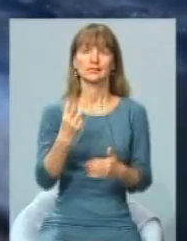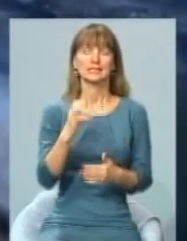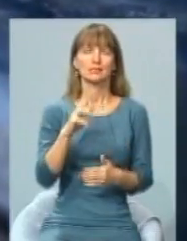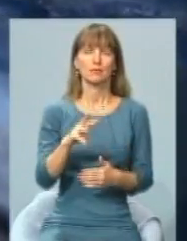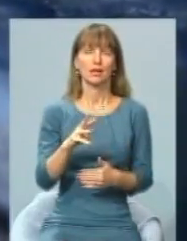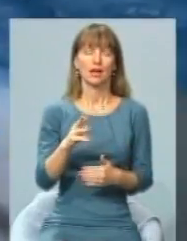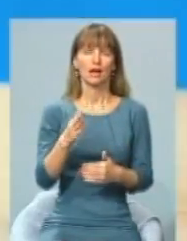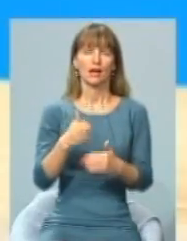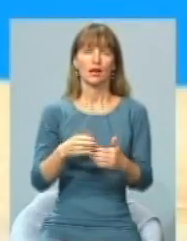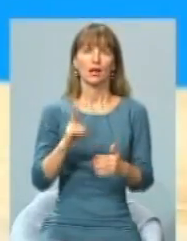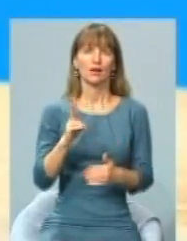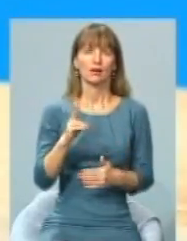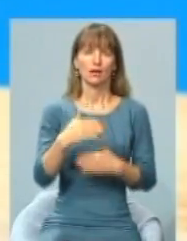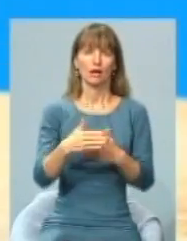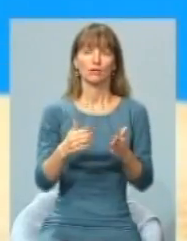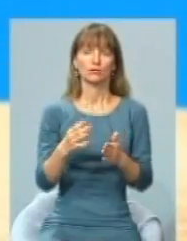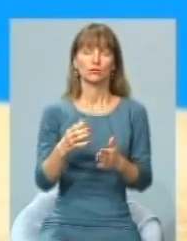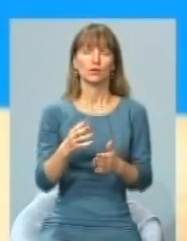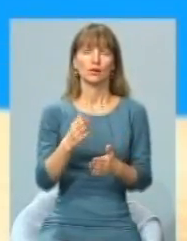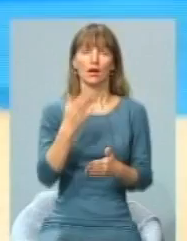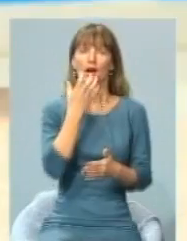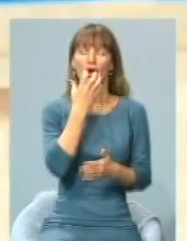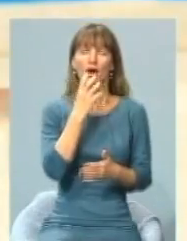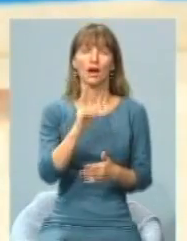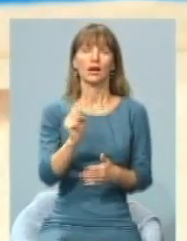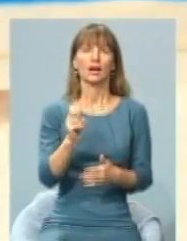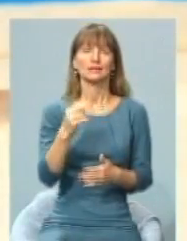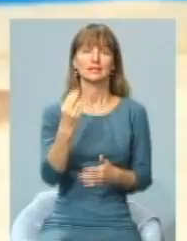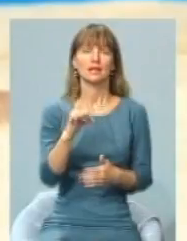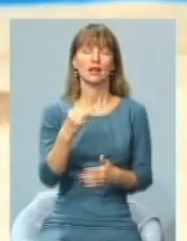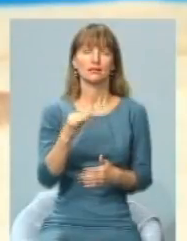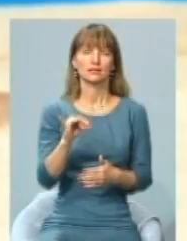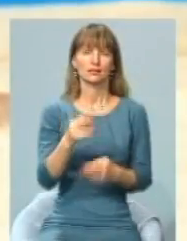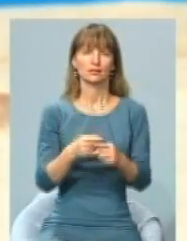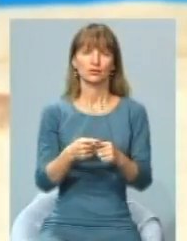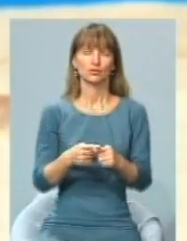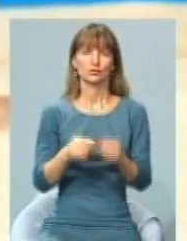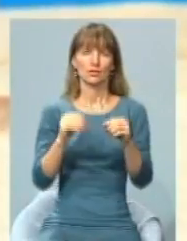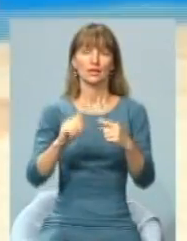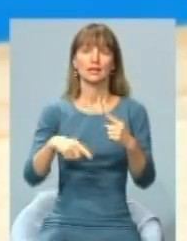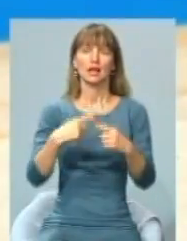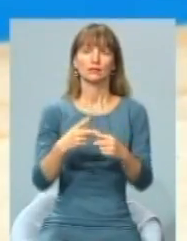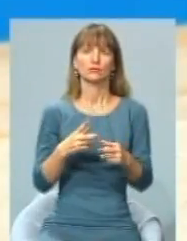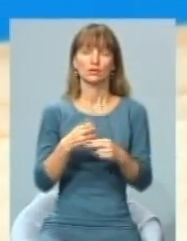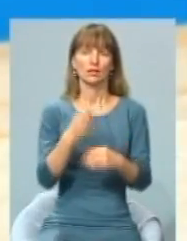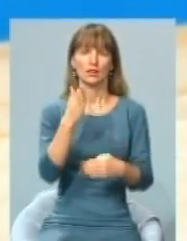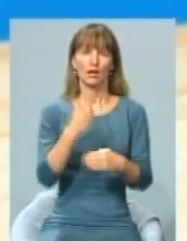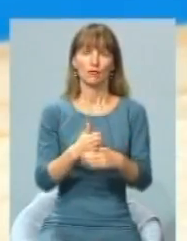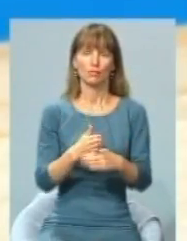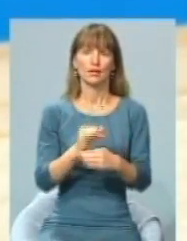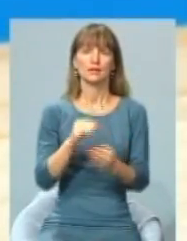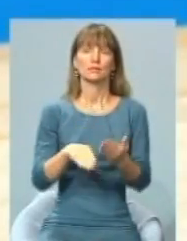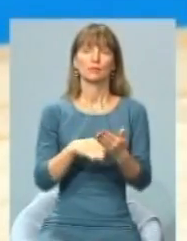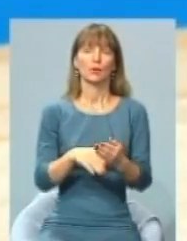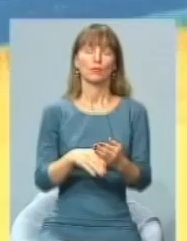коробочки. Нагрійте на вогні канцелярський ніж та розріжте футляр до поміченої лінії. Наступне – розріжте його навпіл та з